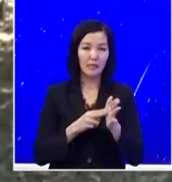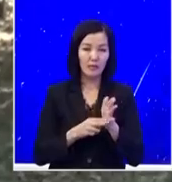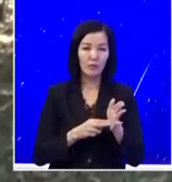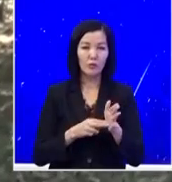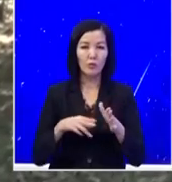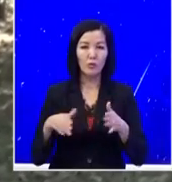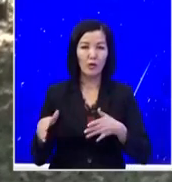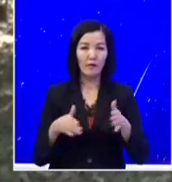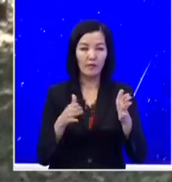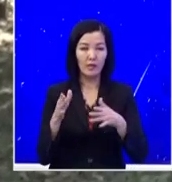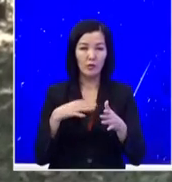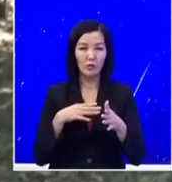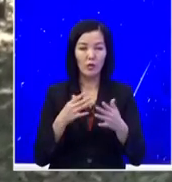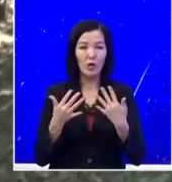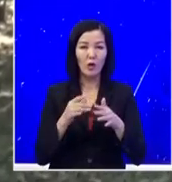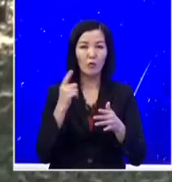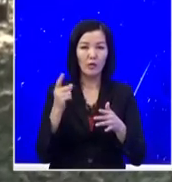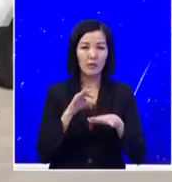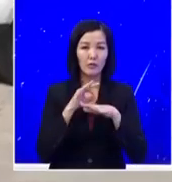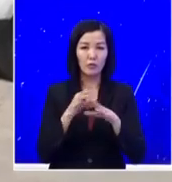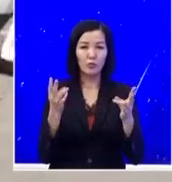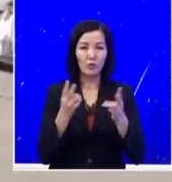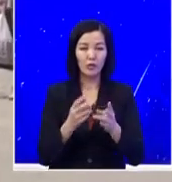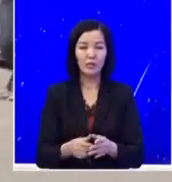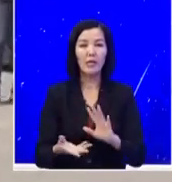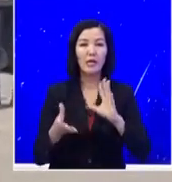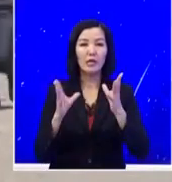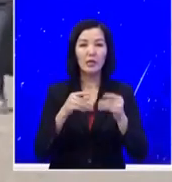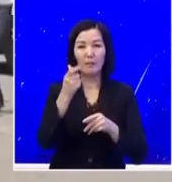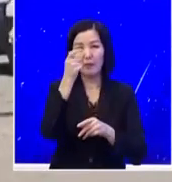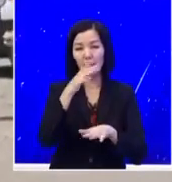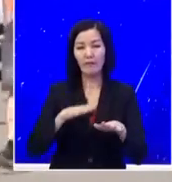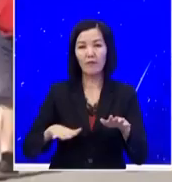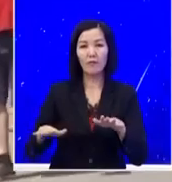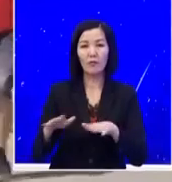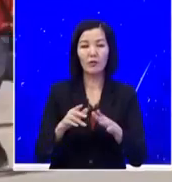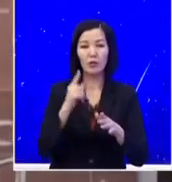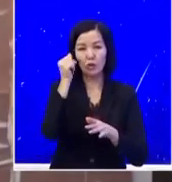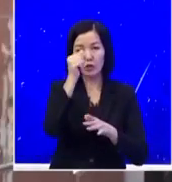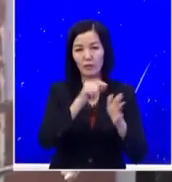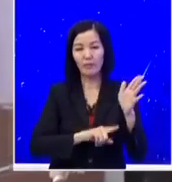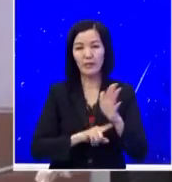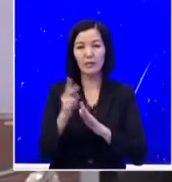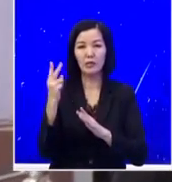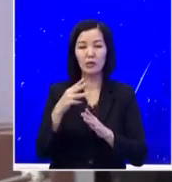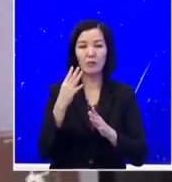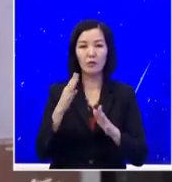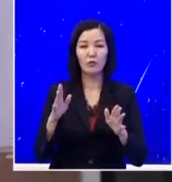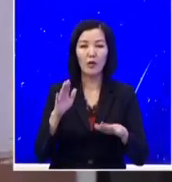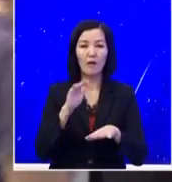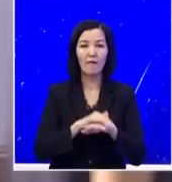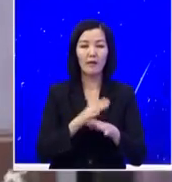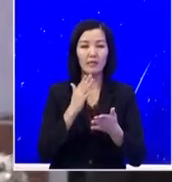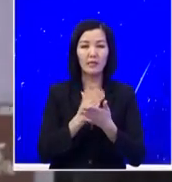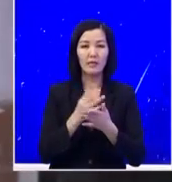автожол, шаруа қожалықтар жүргізу қажет. Жалпы Панфилов өңірінде жыл басынан 24 өрт оқиғасы тіркеліп,